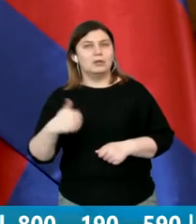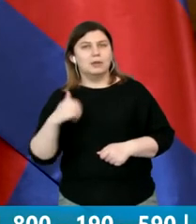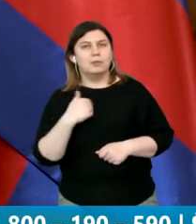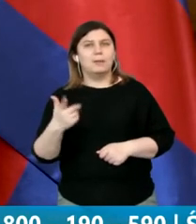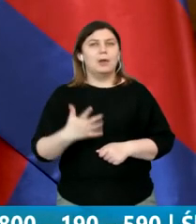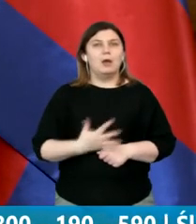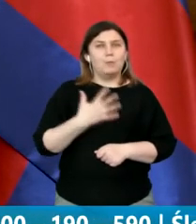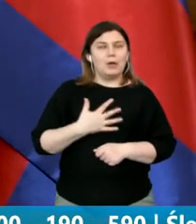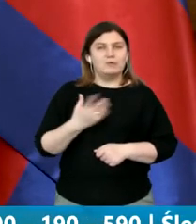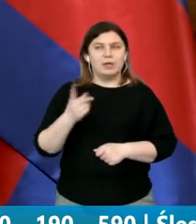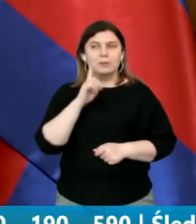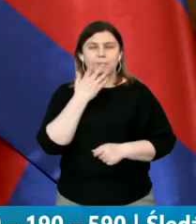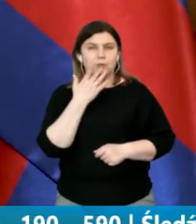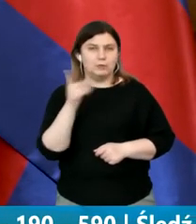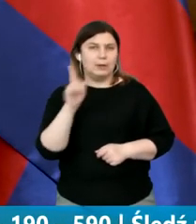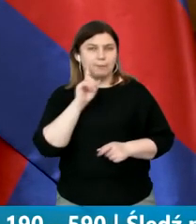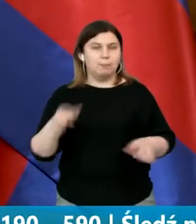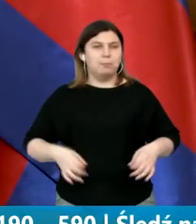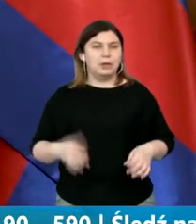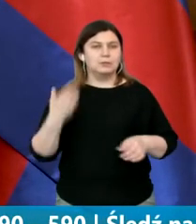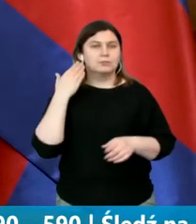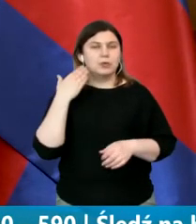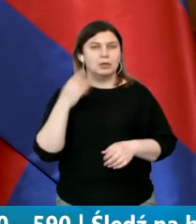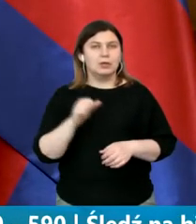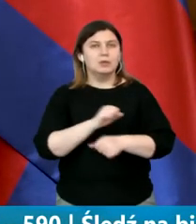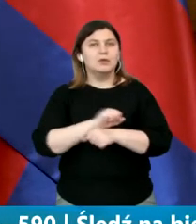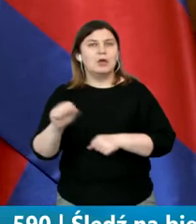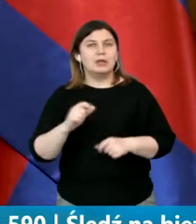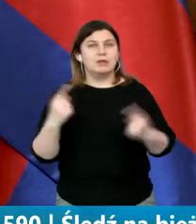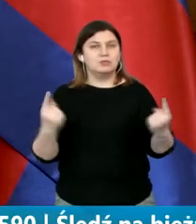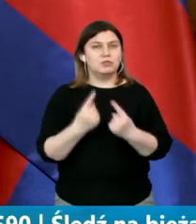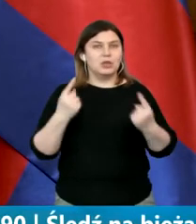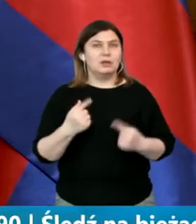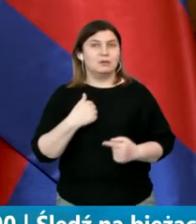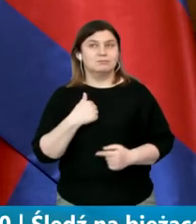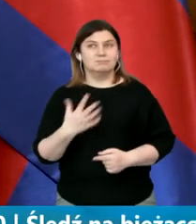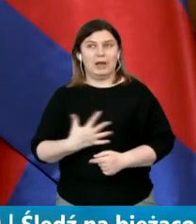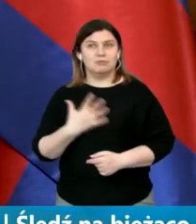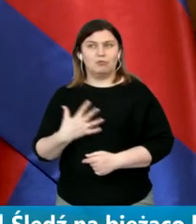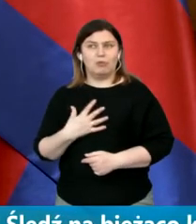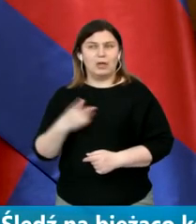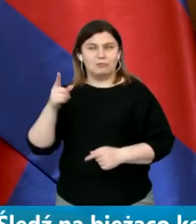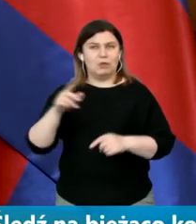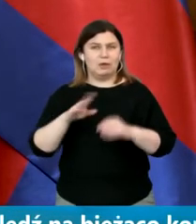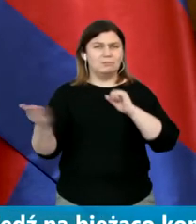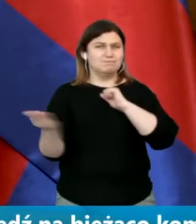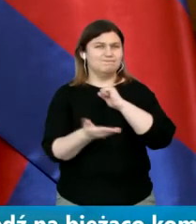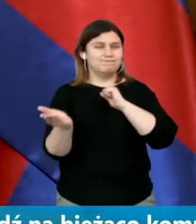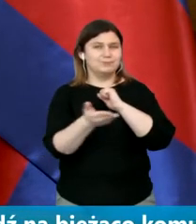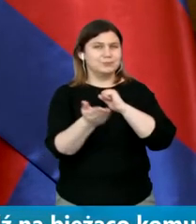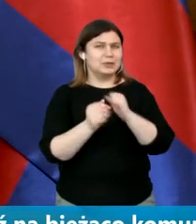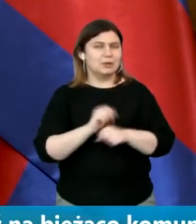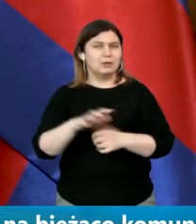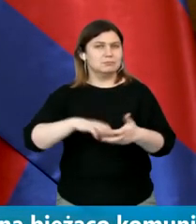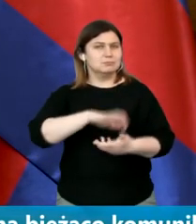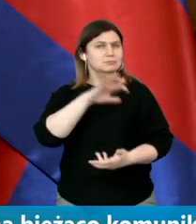której mówi tutaj Pan przed chwilą, że jest taka sytuacja i takie wrażenie, że ta wycinka no, demoluje